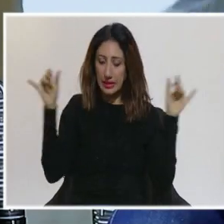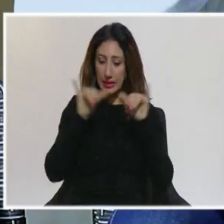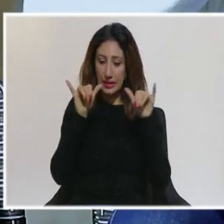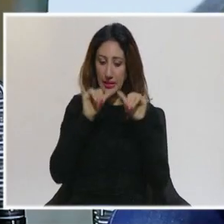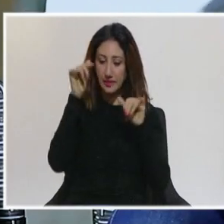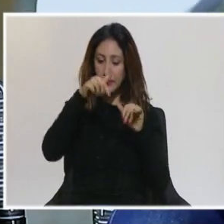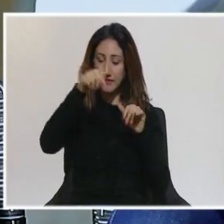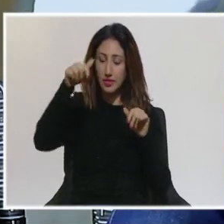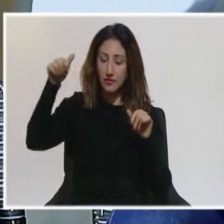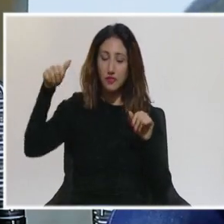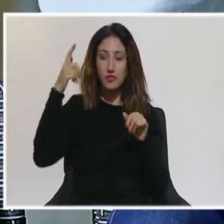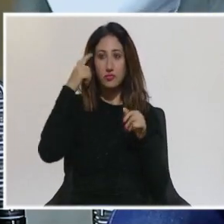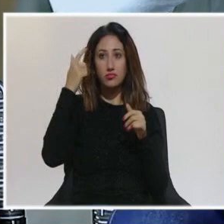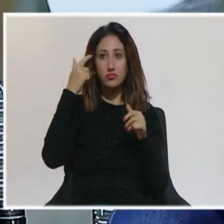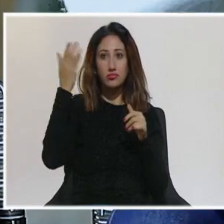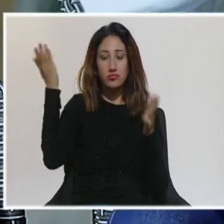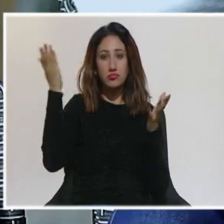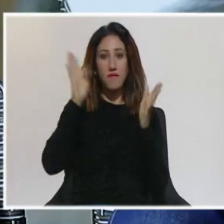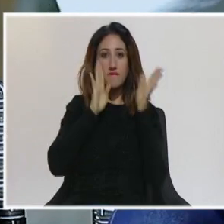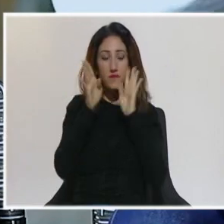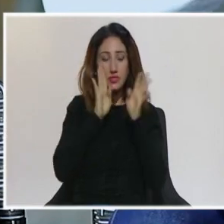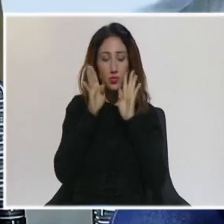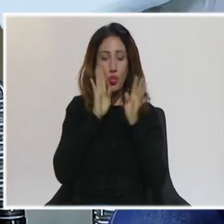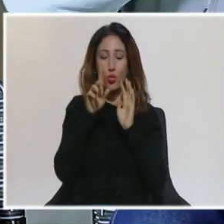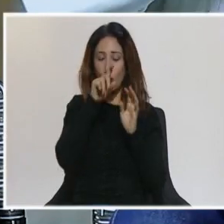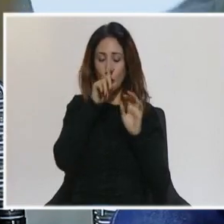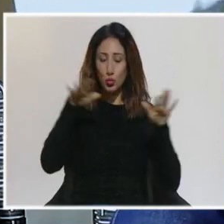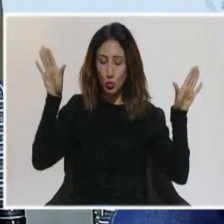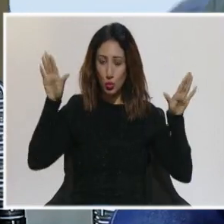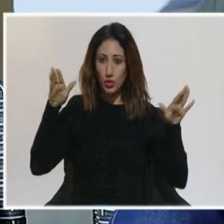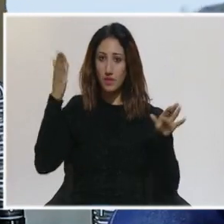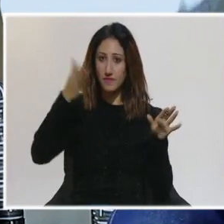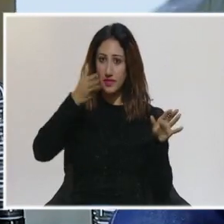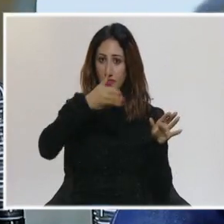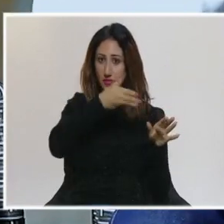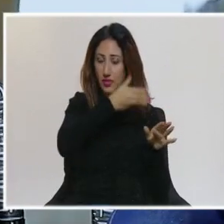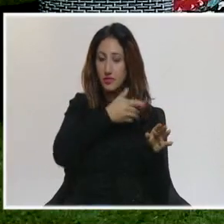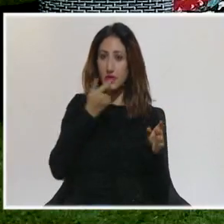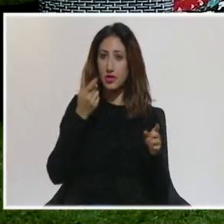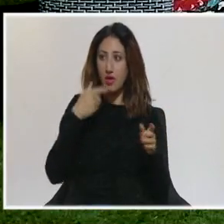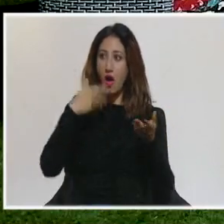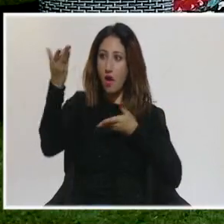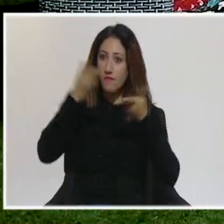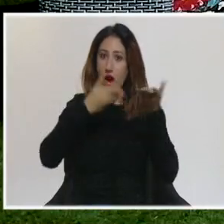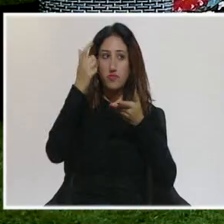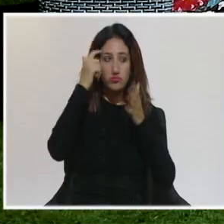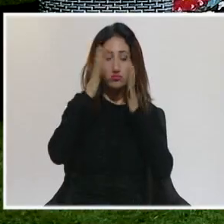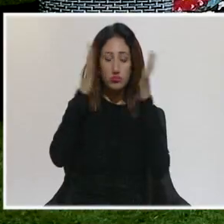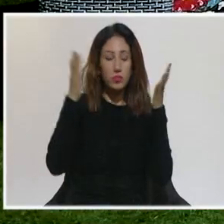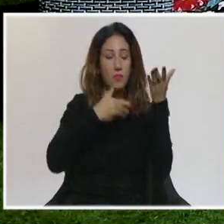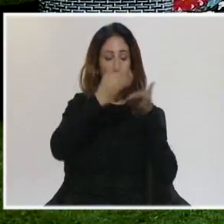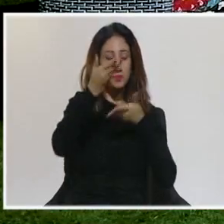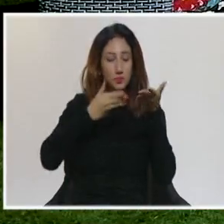على فكره في ناس من الفيسبوك وتويتر انا بقت علاقتي بيهم علاقه شخصيه، تحولت من علاقه